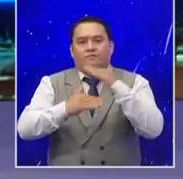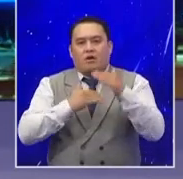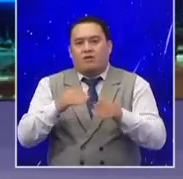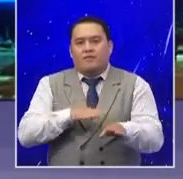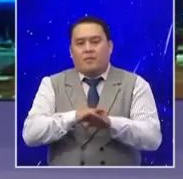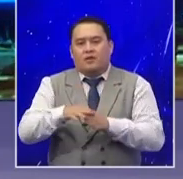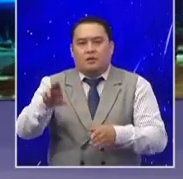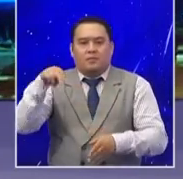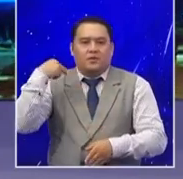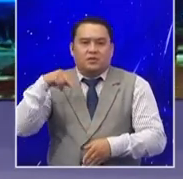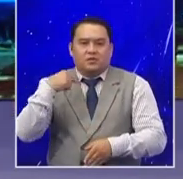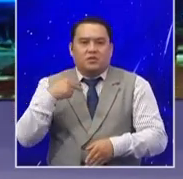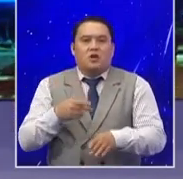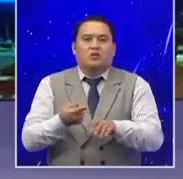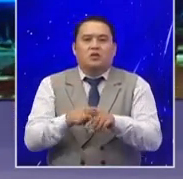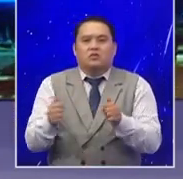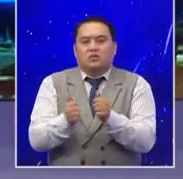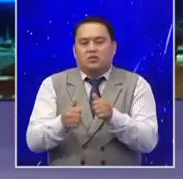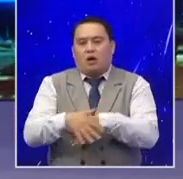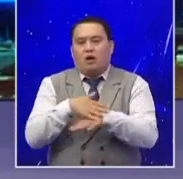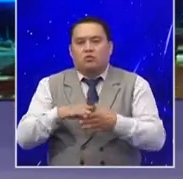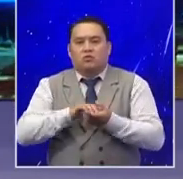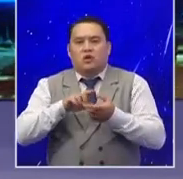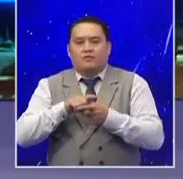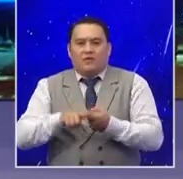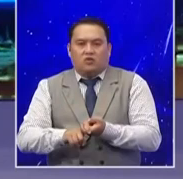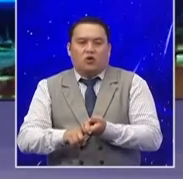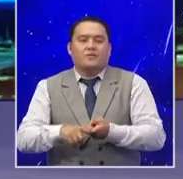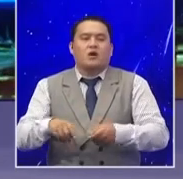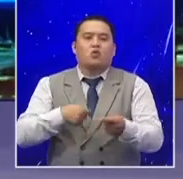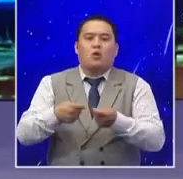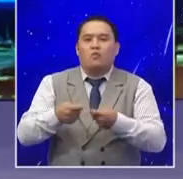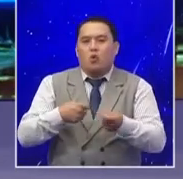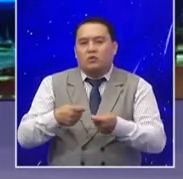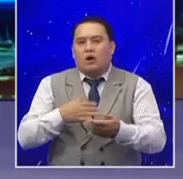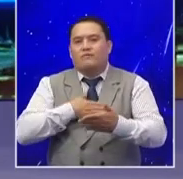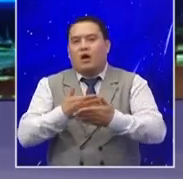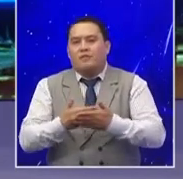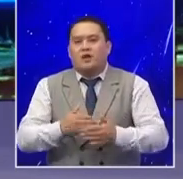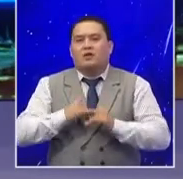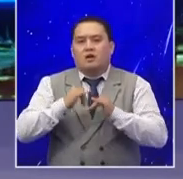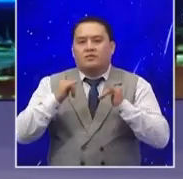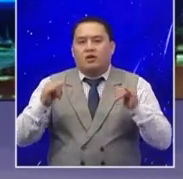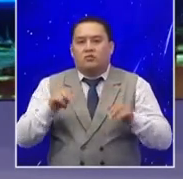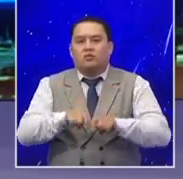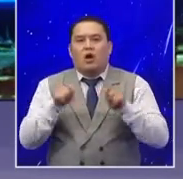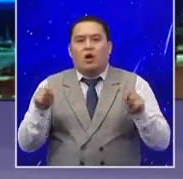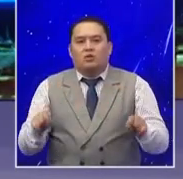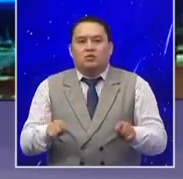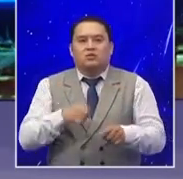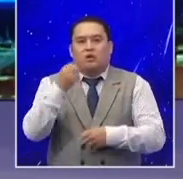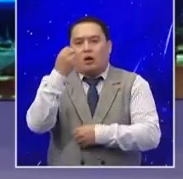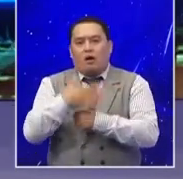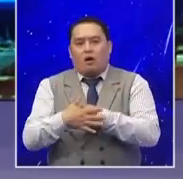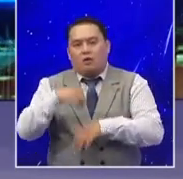реализации президентской концепции «Слышащее государство». В рамках поручения главы государства активными темпами ведется и создание сервисных